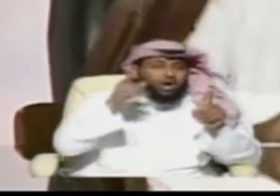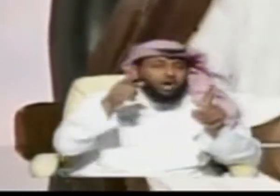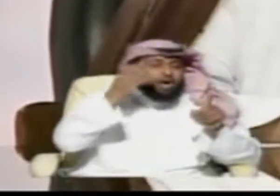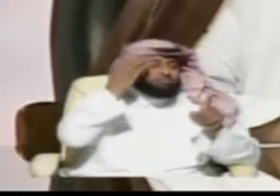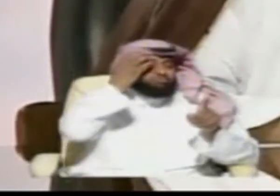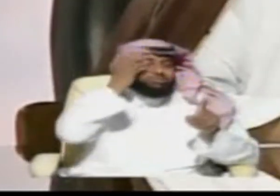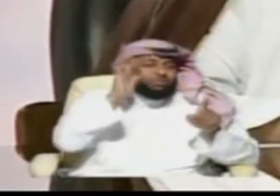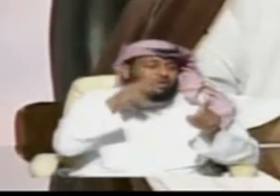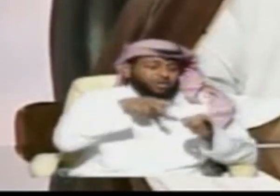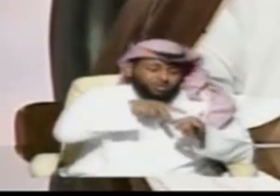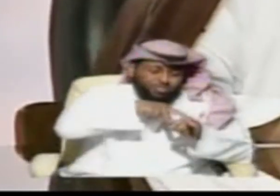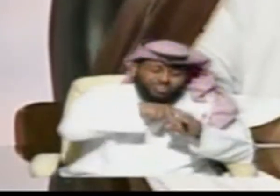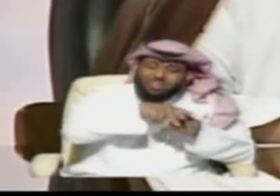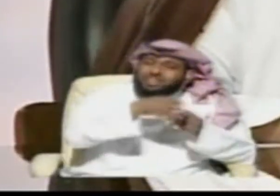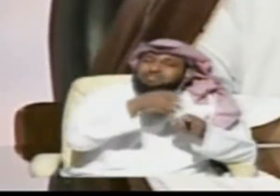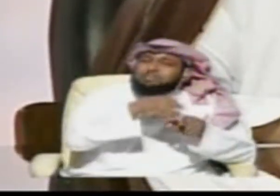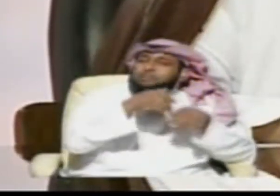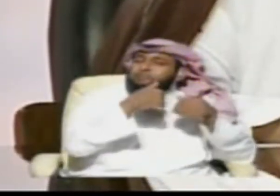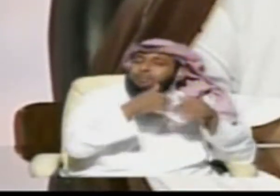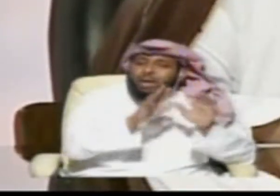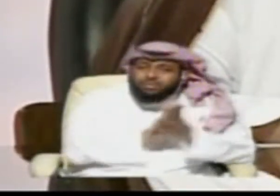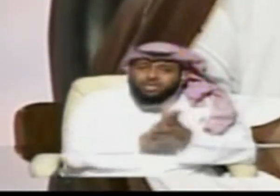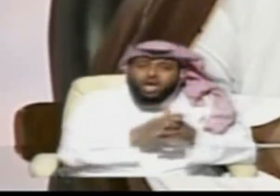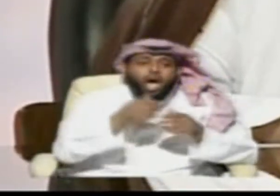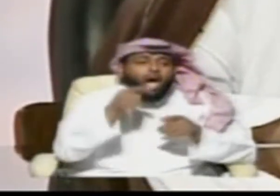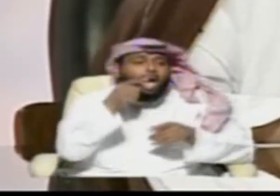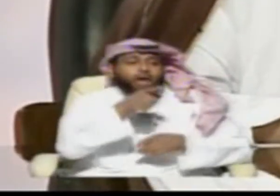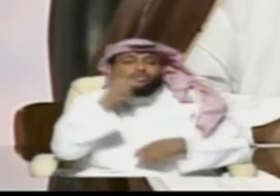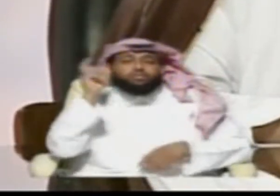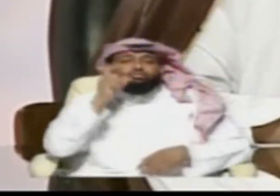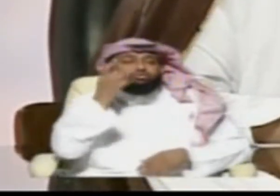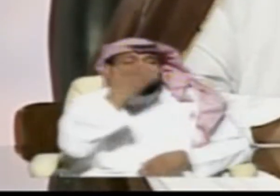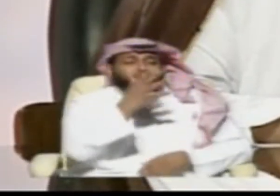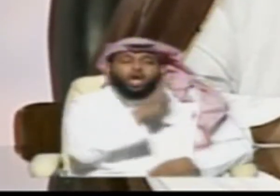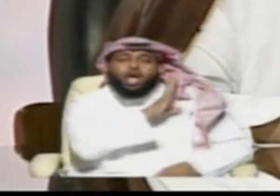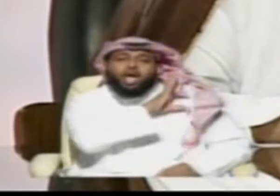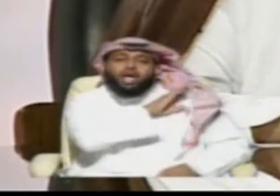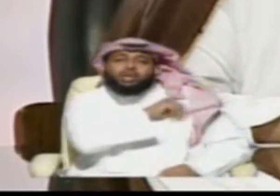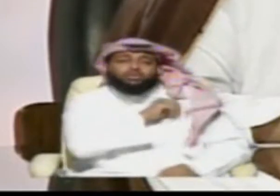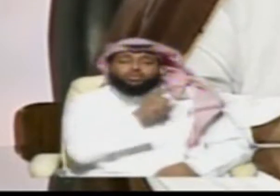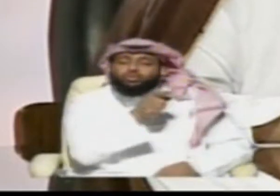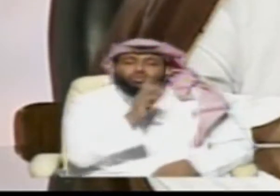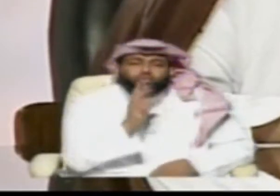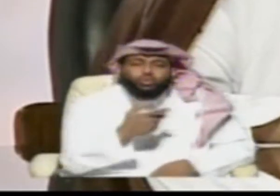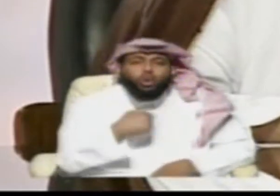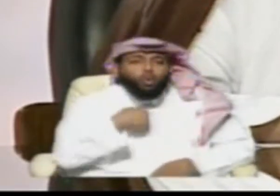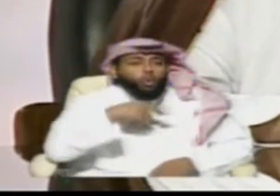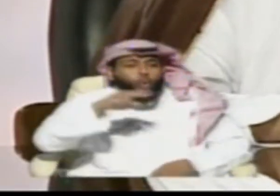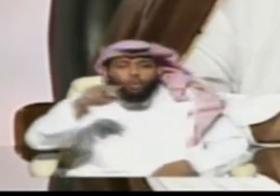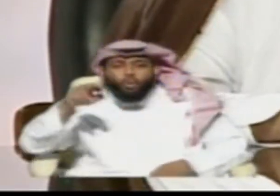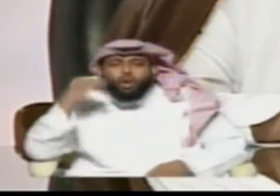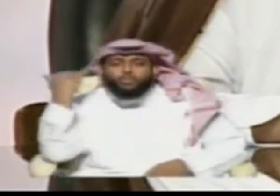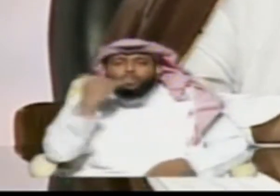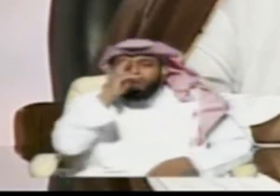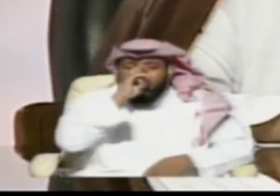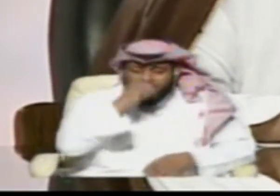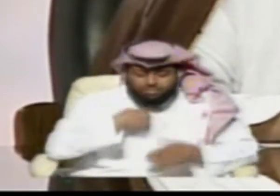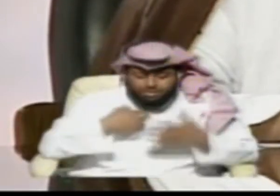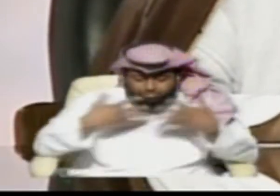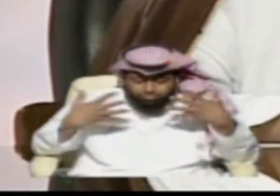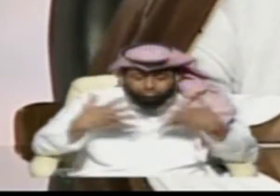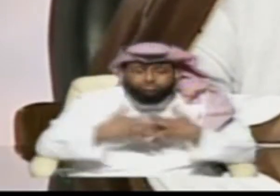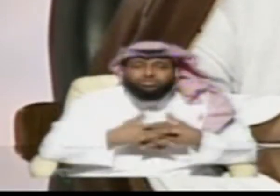عن الموافقين في الدين. هؤلاء إخوان لنا في الملة والدين، لهم حق النصرة، والمسلم أخو المسلم،